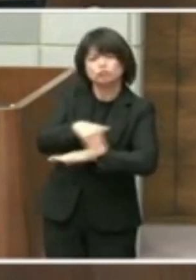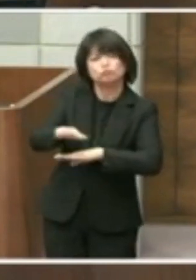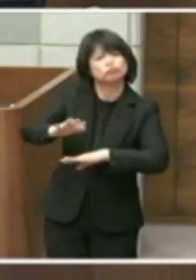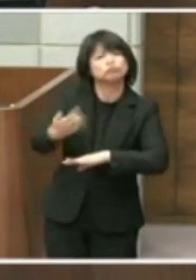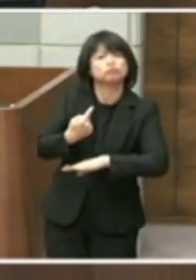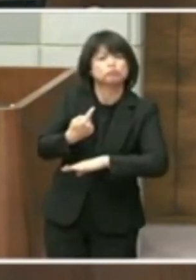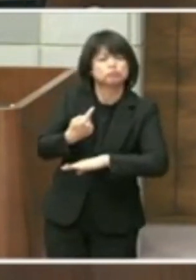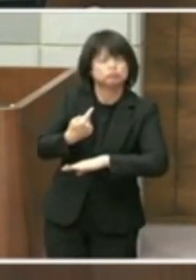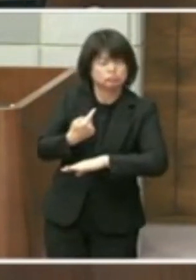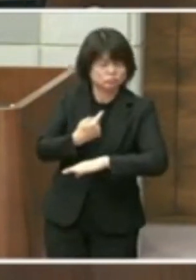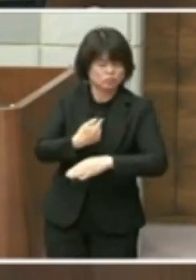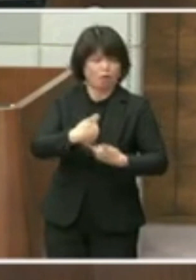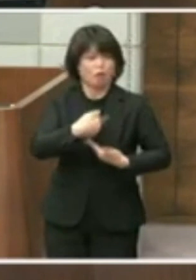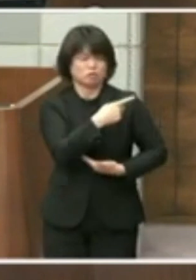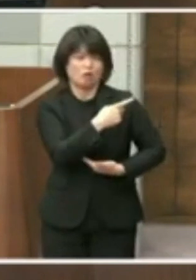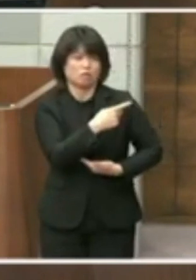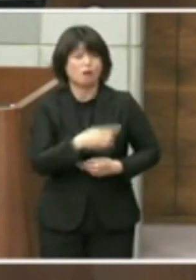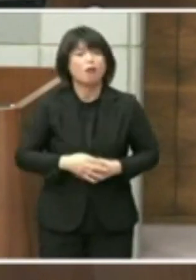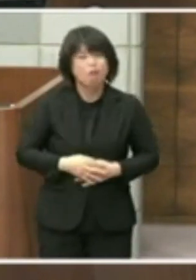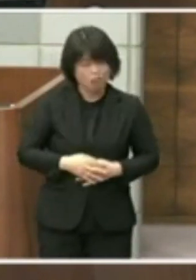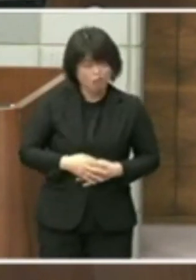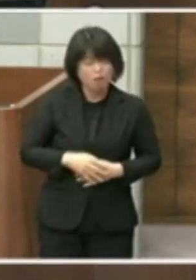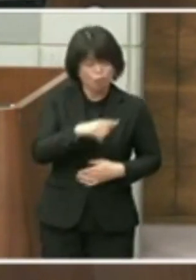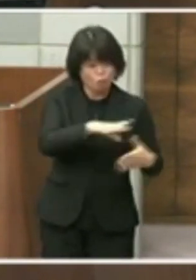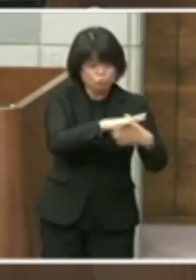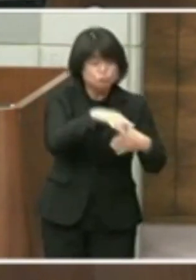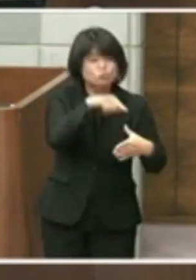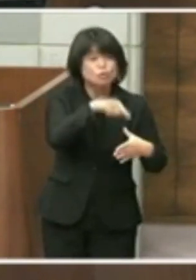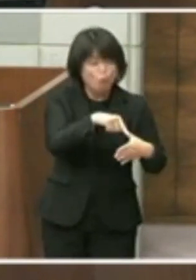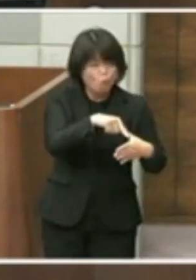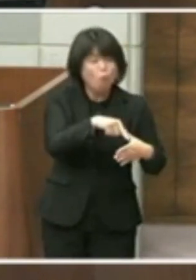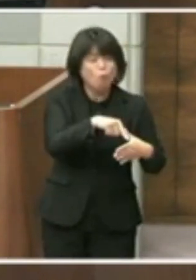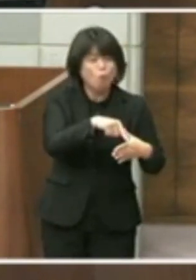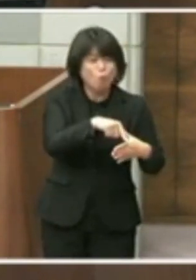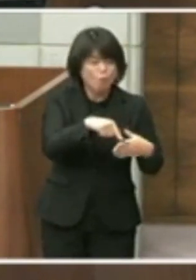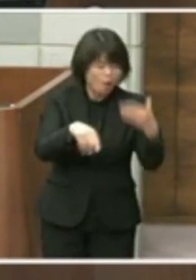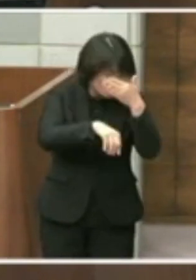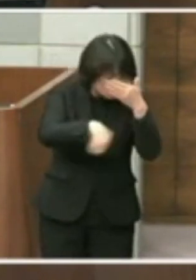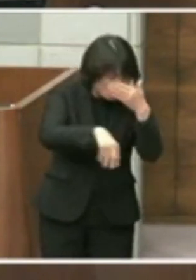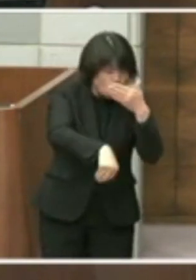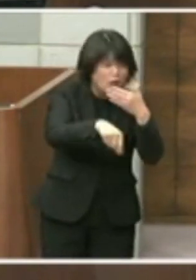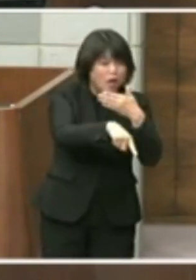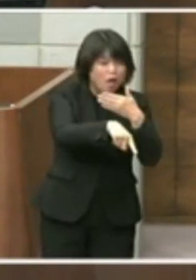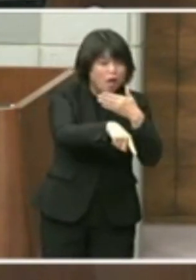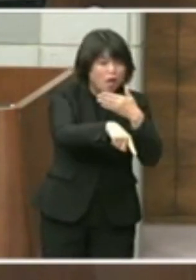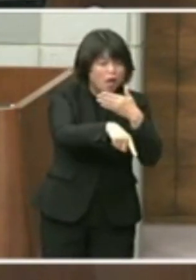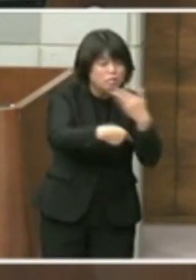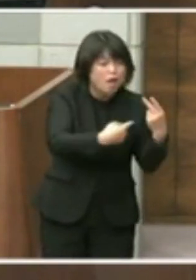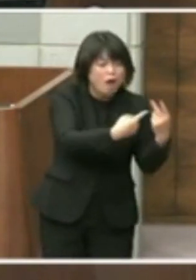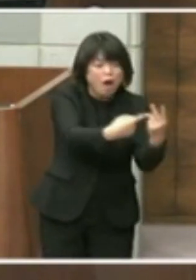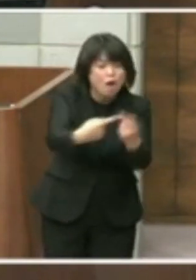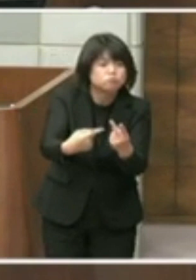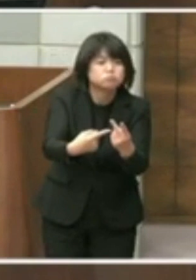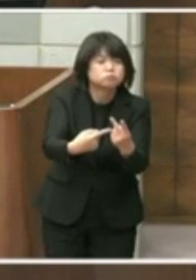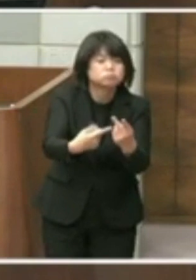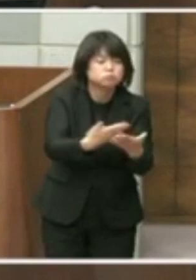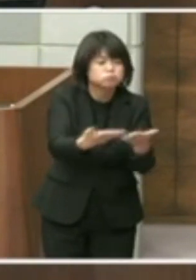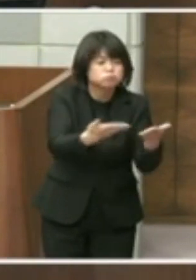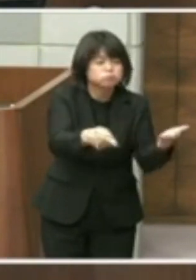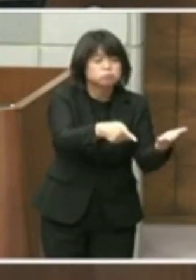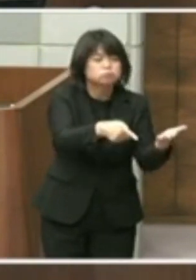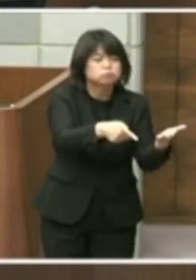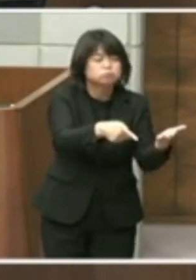話しています。したがって当該文書は、不特定の市民に頒布されたものと